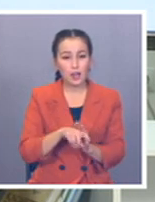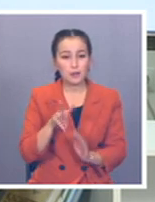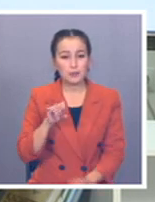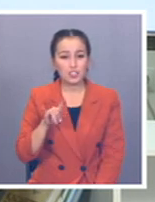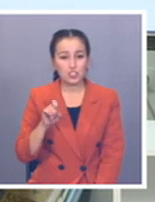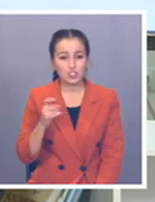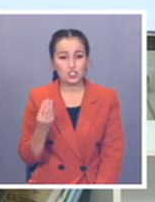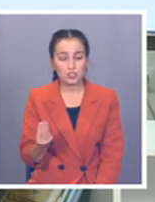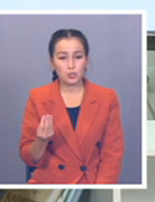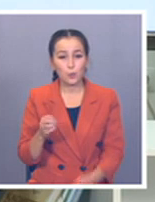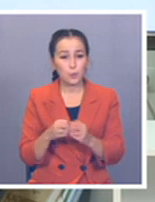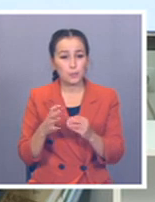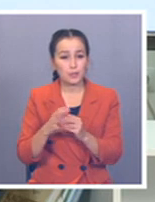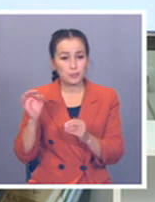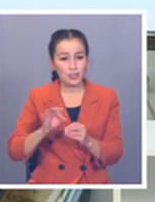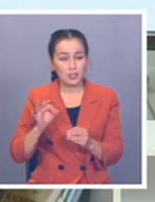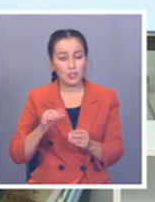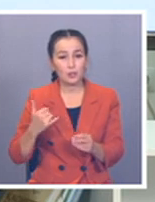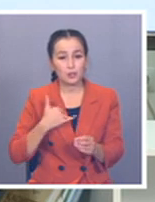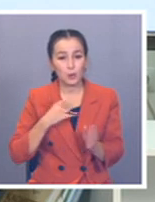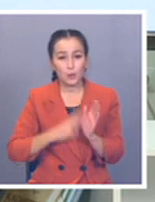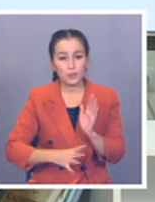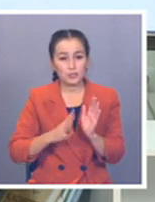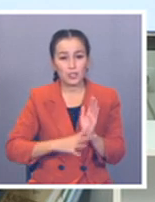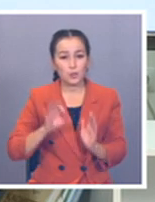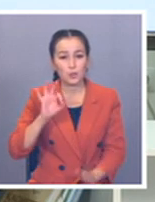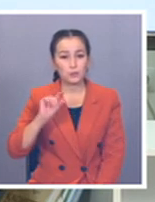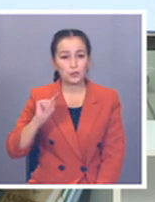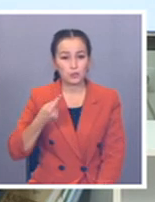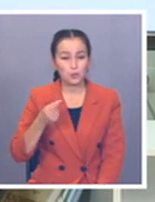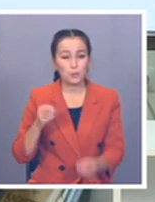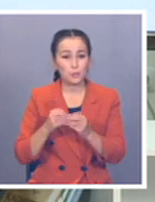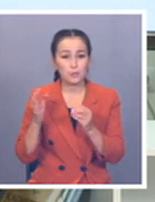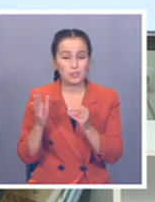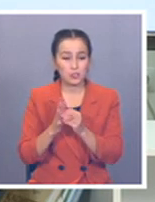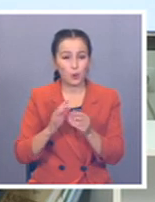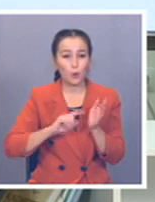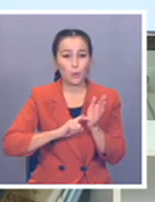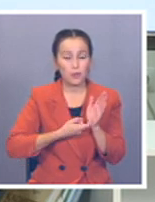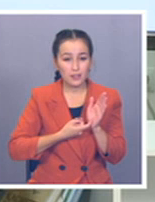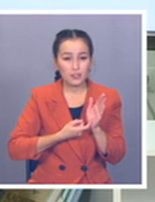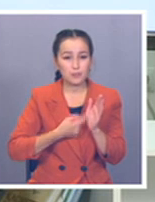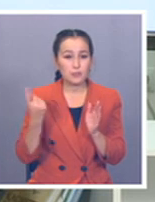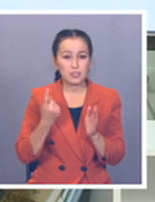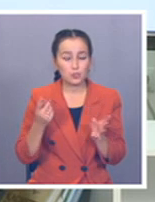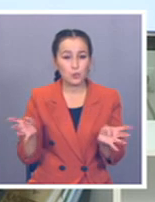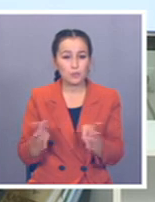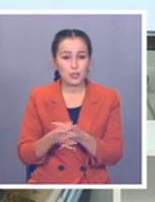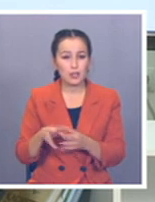концентрациясы 15%. Демек, біз 90-ды 0,15-ке көбейтіп, яғни бірінші қоспадағы мырыштың